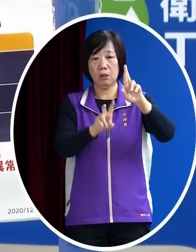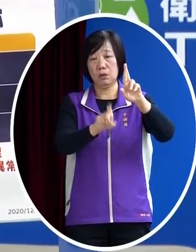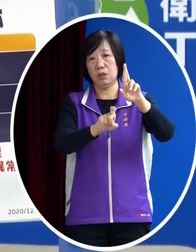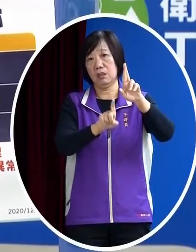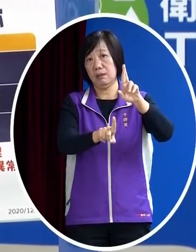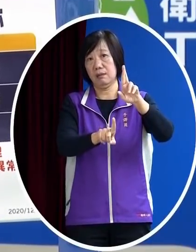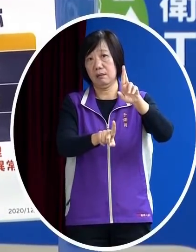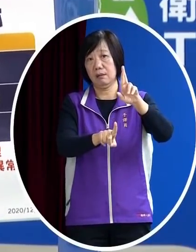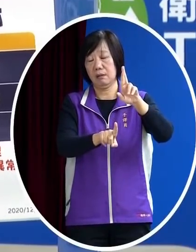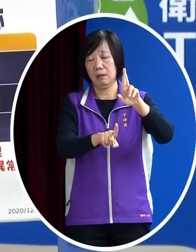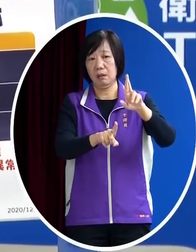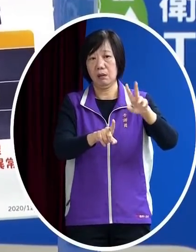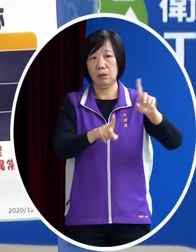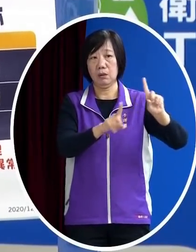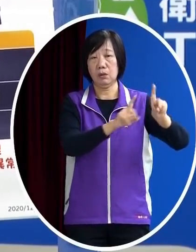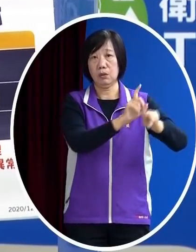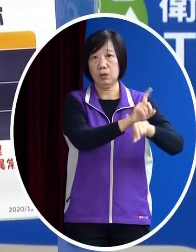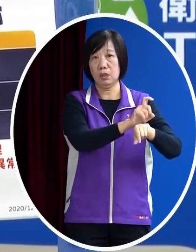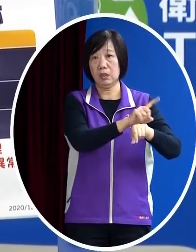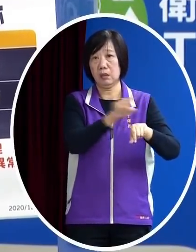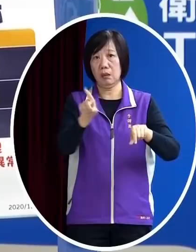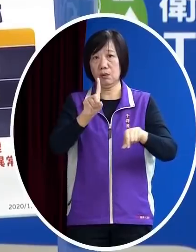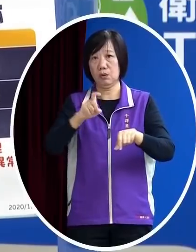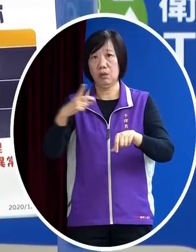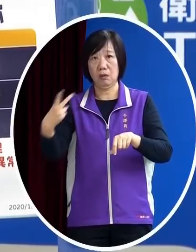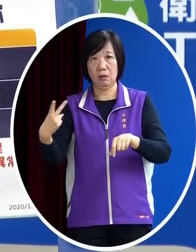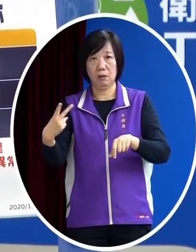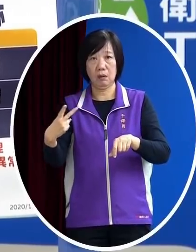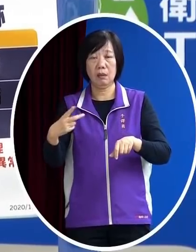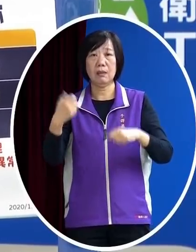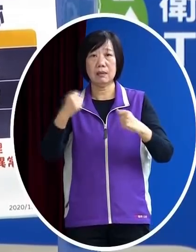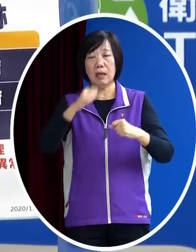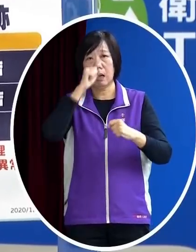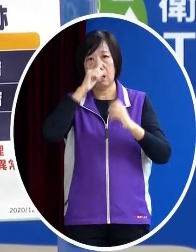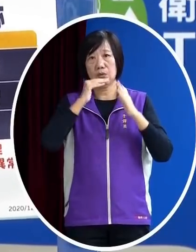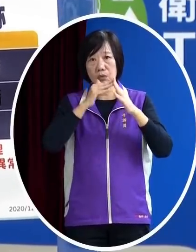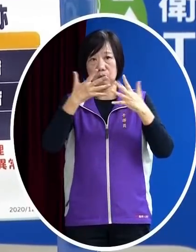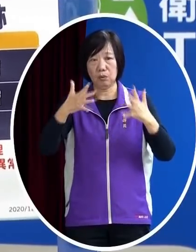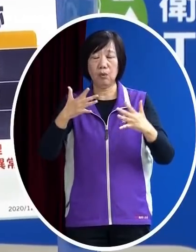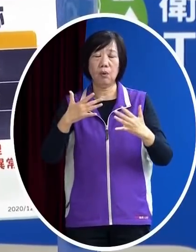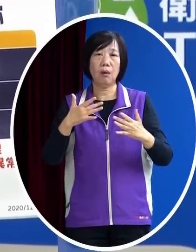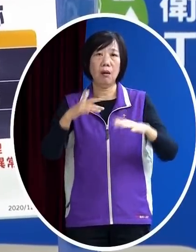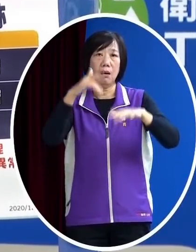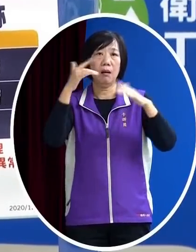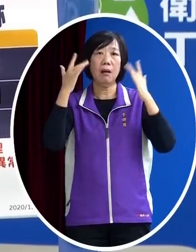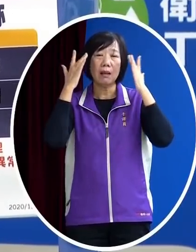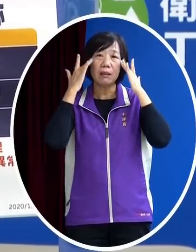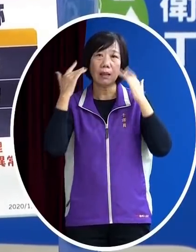12月11号，11点到12点，它是在好事多南崁店。